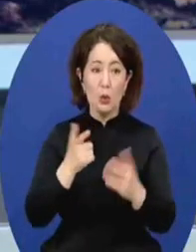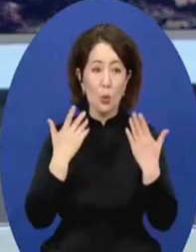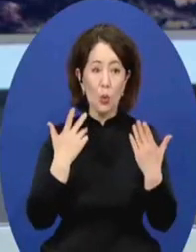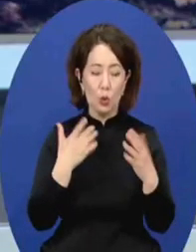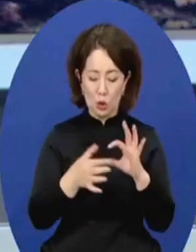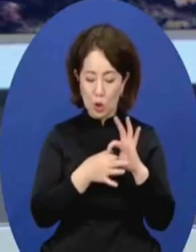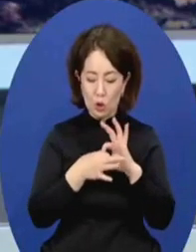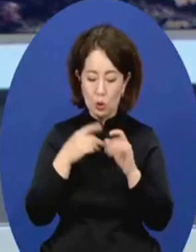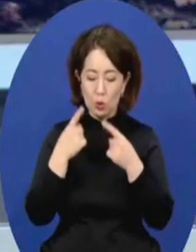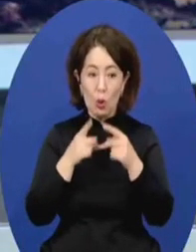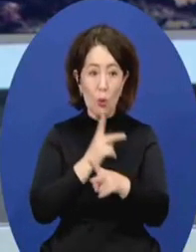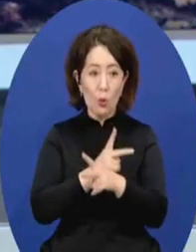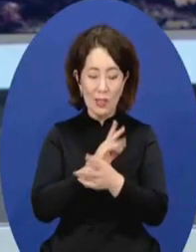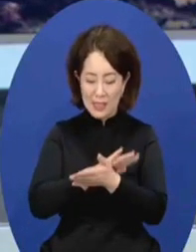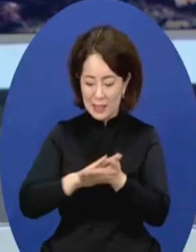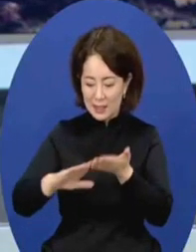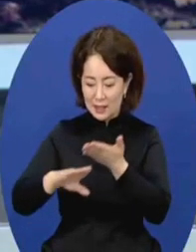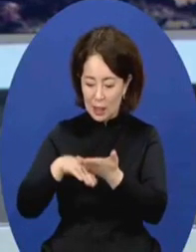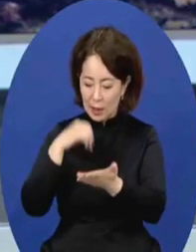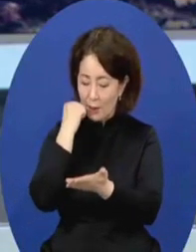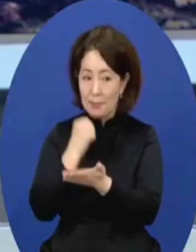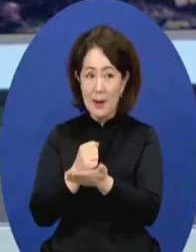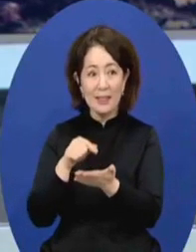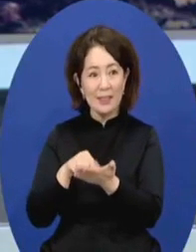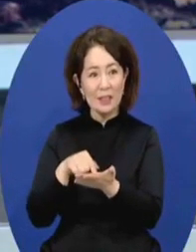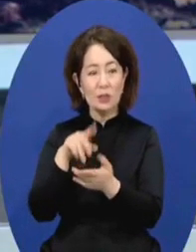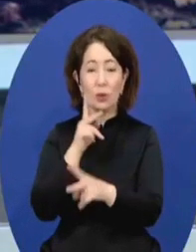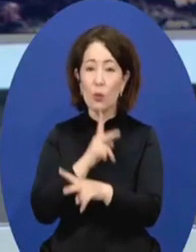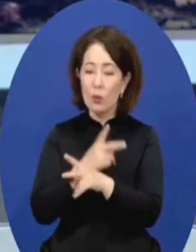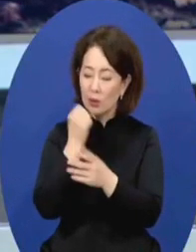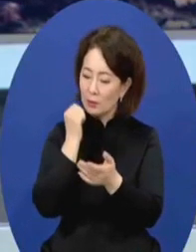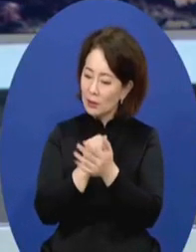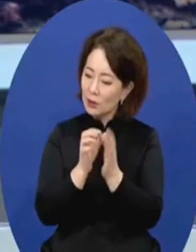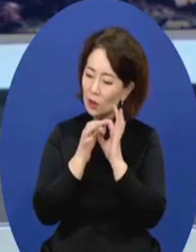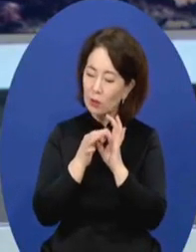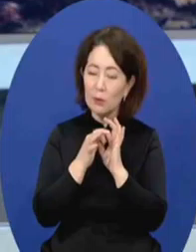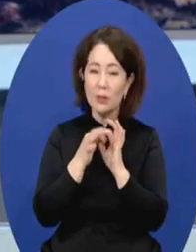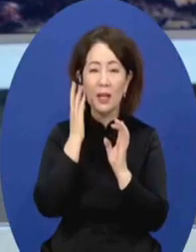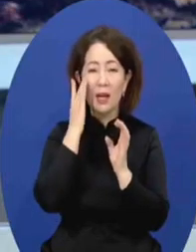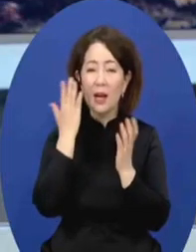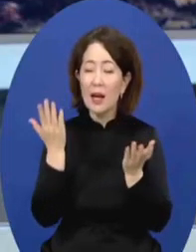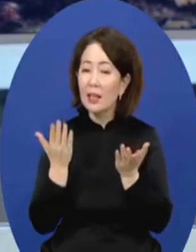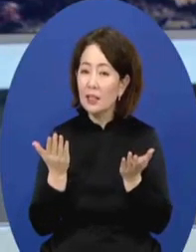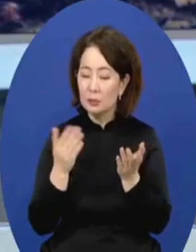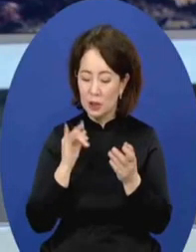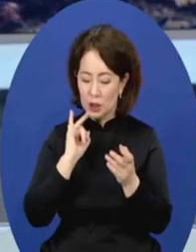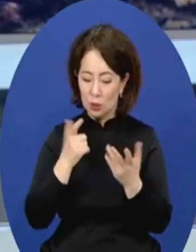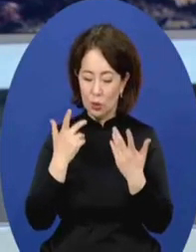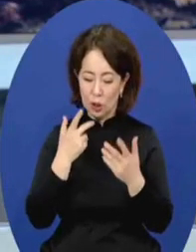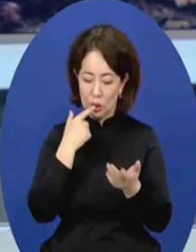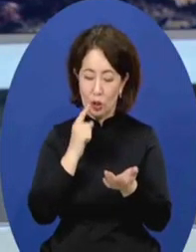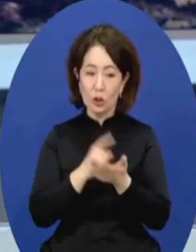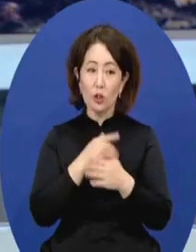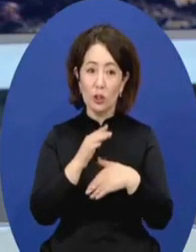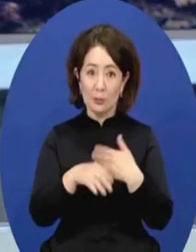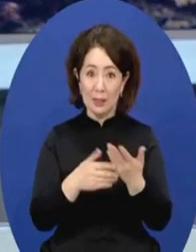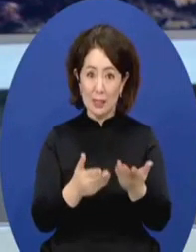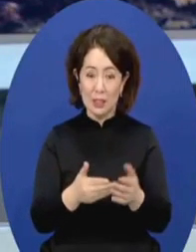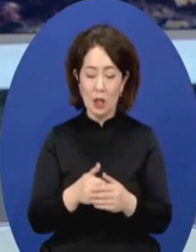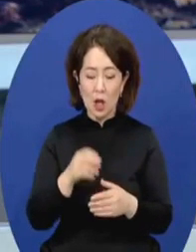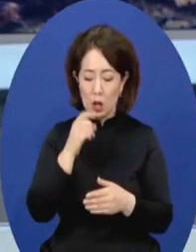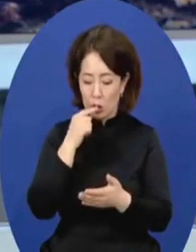Хурал хоршооны тухай хуулийн шинчилсэн найруулгыг баталсан, уг хууль батлагдсантай холбогдуулан авах арга хэмжээний тухай улсын хурлын тогтоолыг баталсан